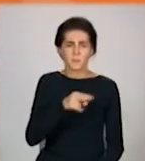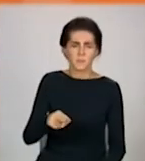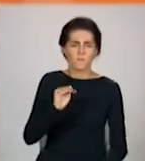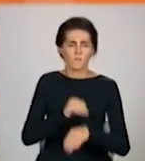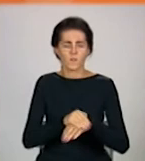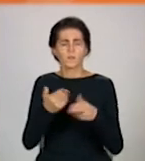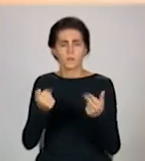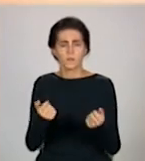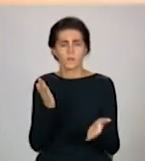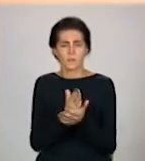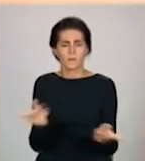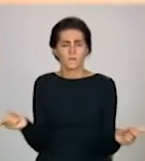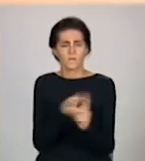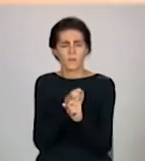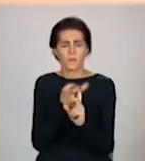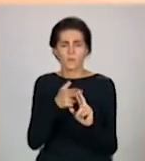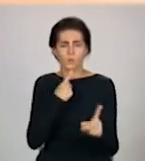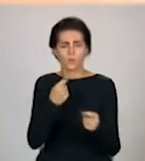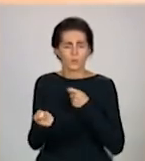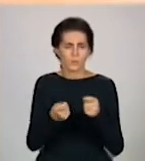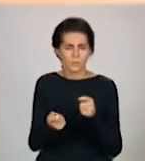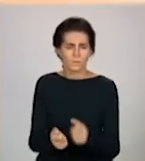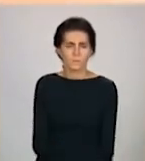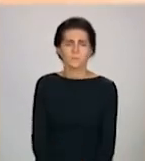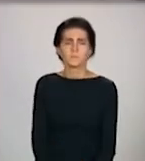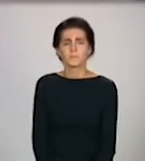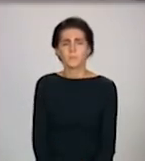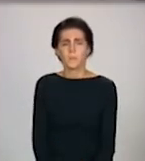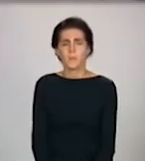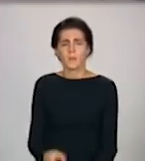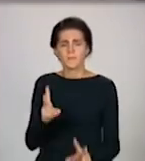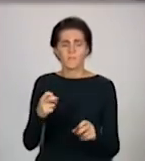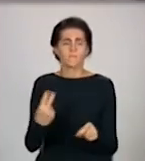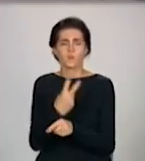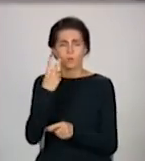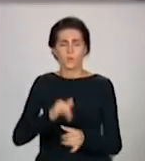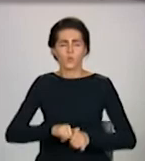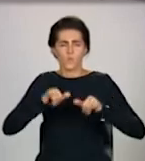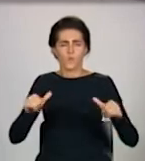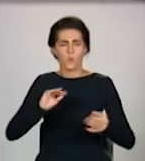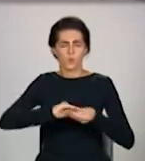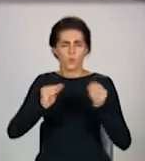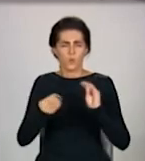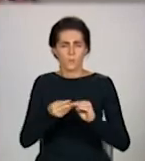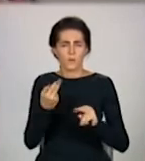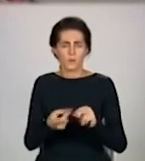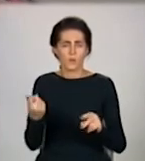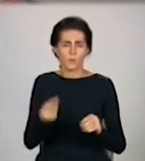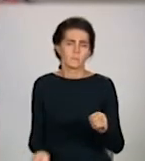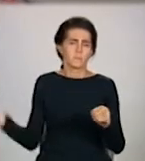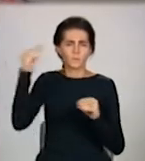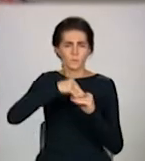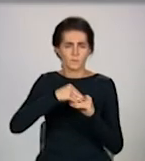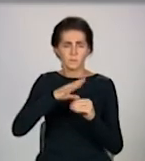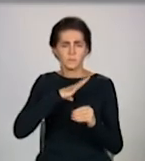фіксують. Поєднання недуг украй небезпечне. Вдвоє більше проблем, тому що одна потенціює іншу проблему. Людина